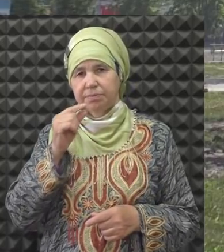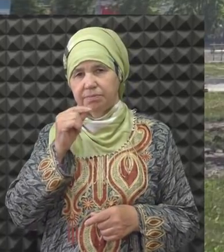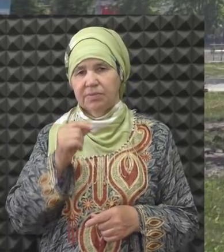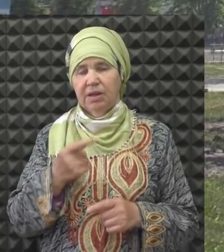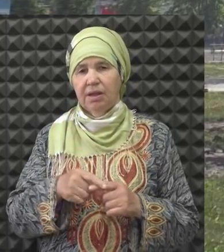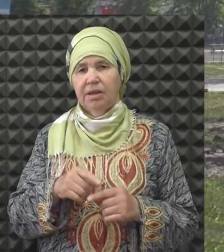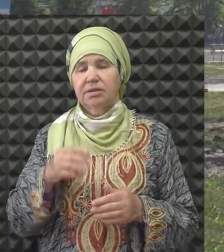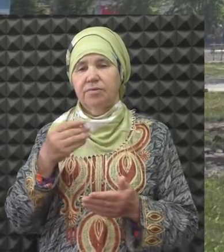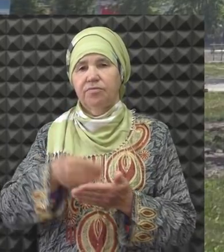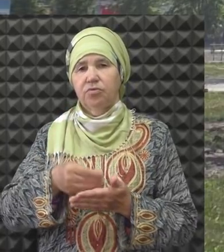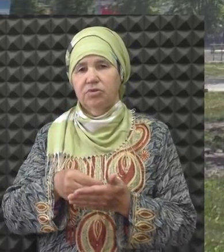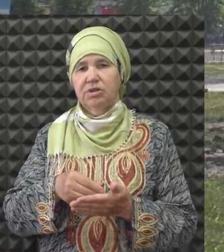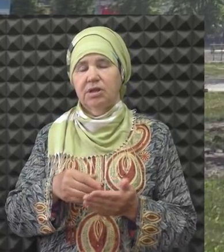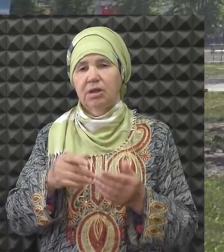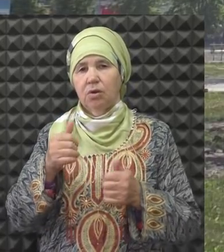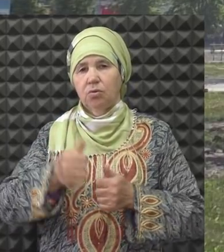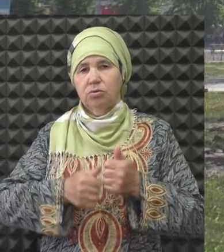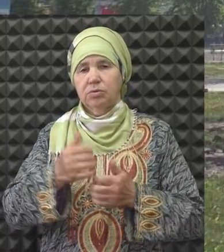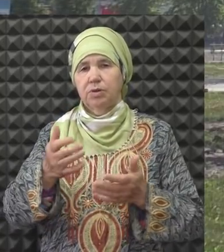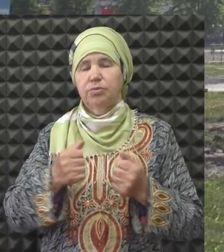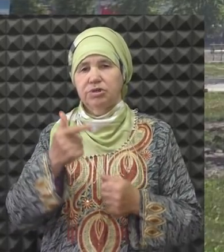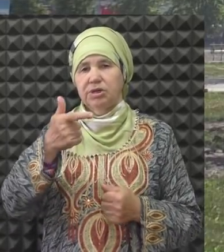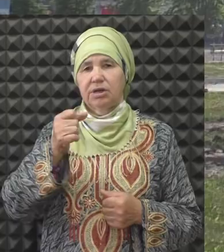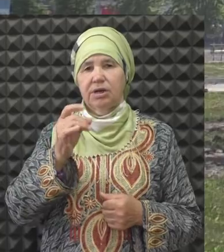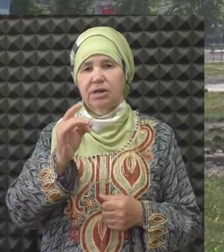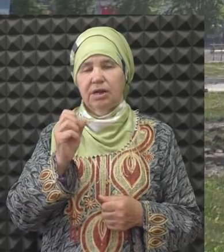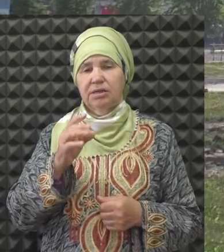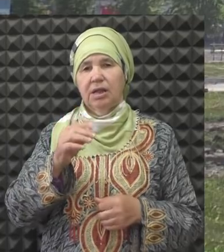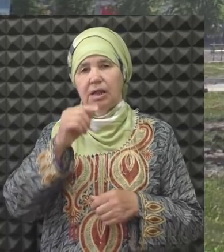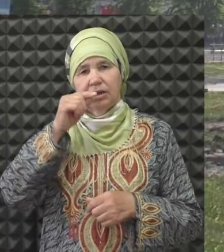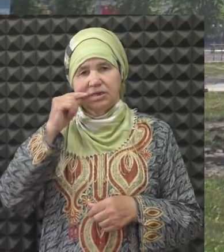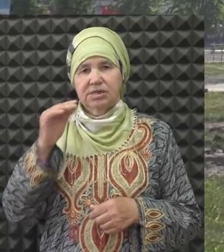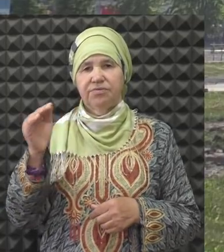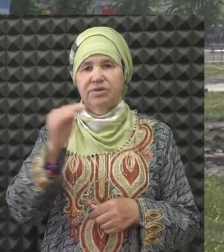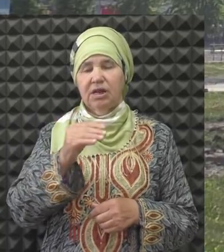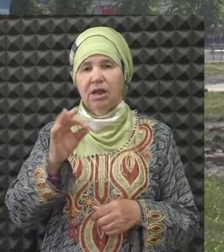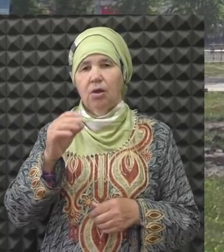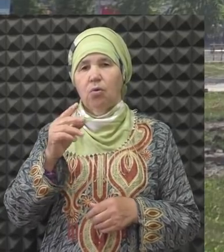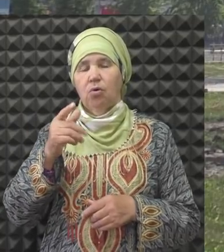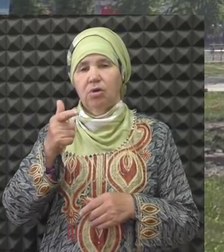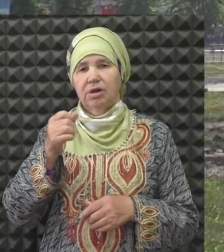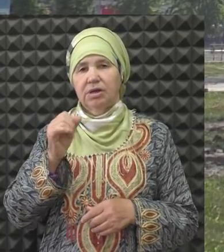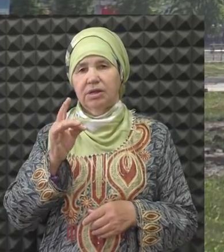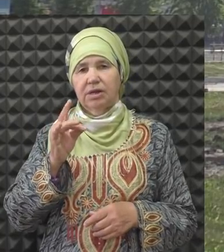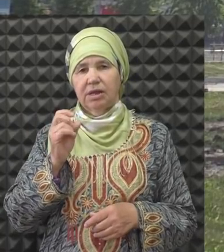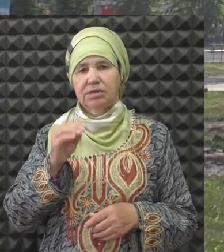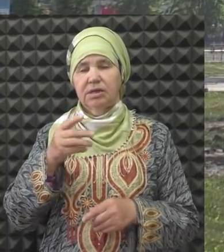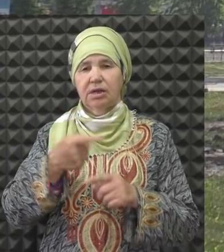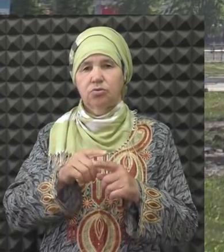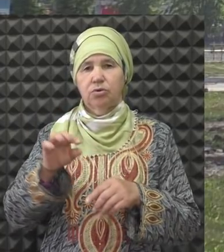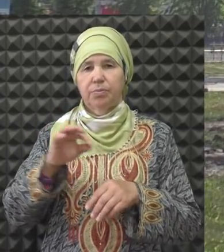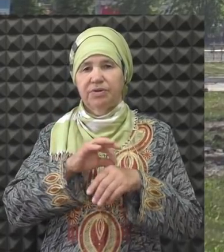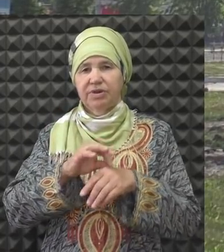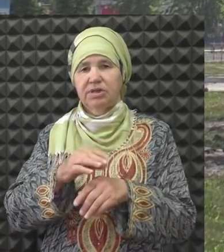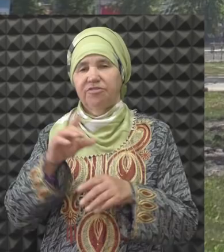главной новостью – это победа фонда «Ярдам» в конкурсе на получение гранта президента Российской Федерации. О гранте, о Рамадане и курсах,